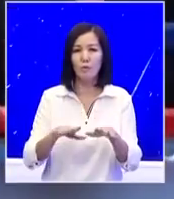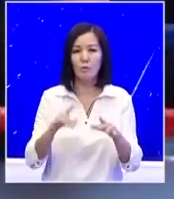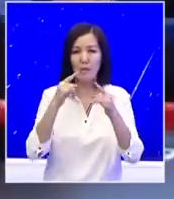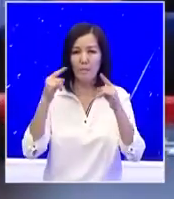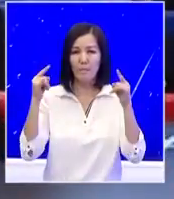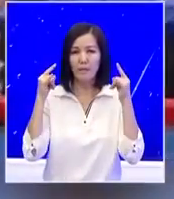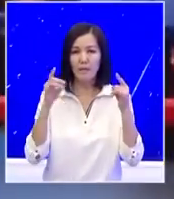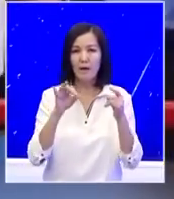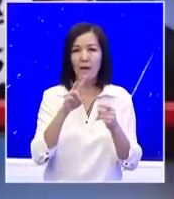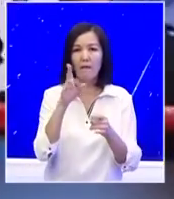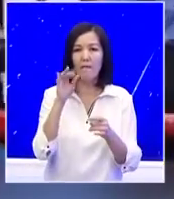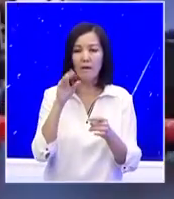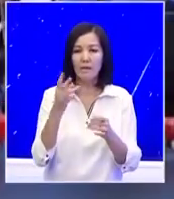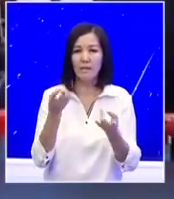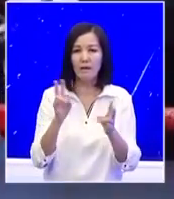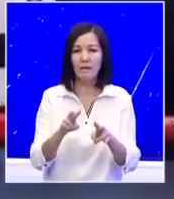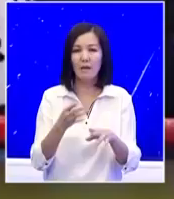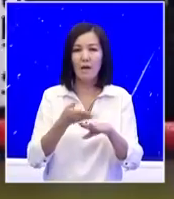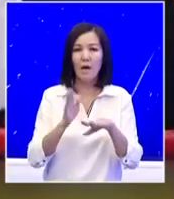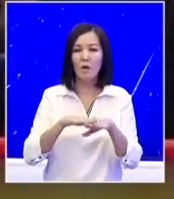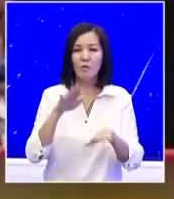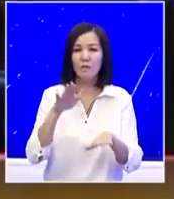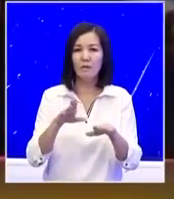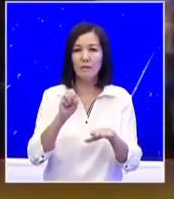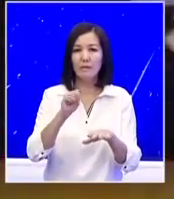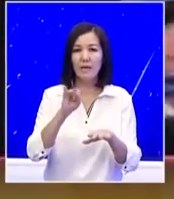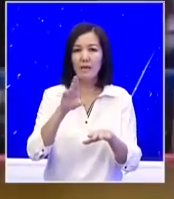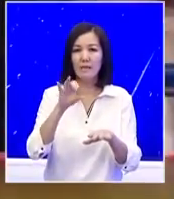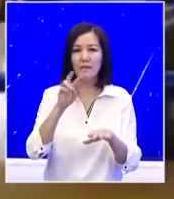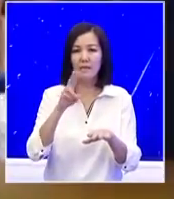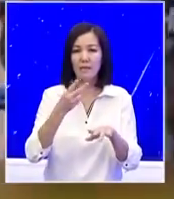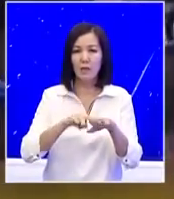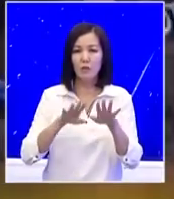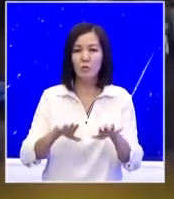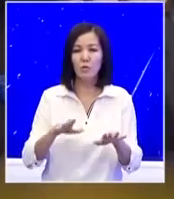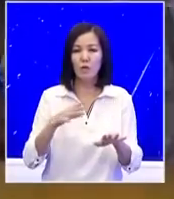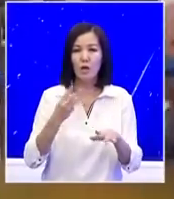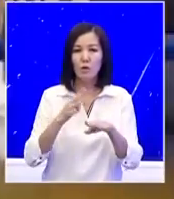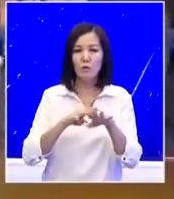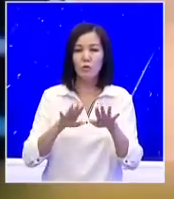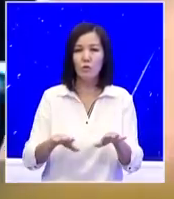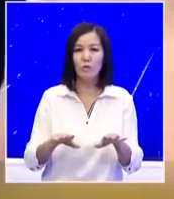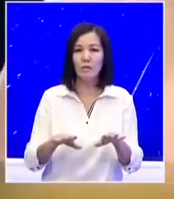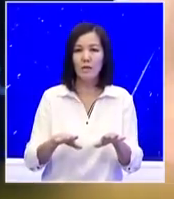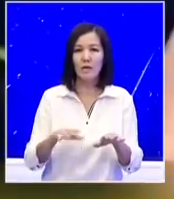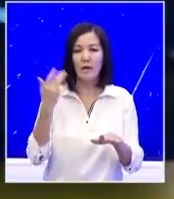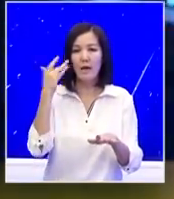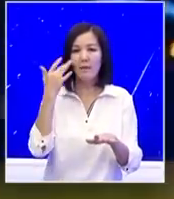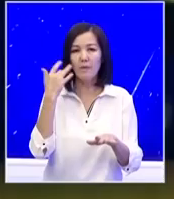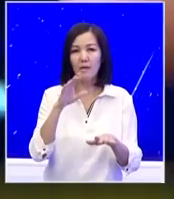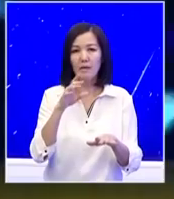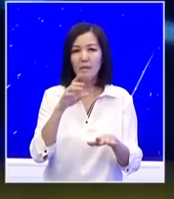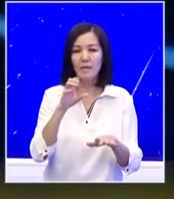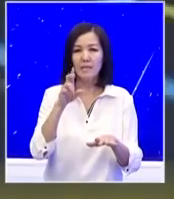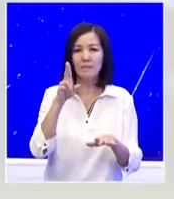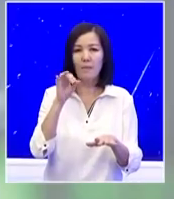Сауль Альварес сақтап қалды. Ауыр салмақтағы Тайсон Фьюри рейтингте 2-ші орынға көтерілсе, 3-ші орында американдық Эррол